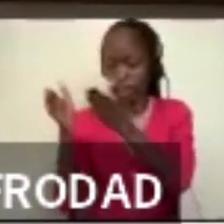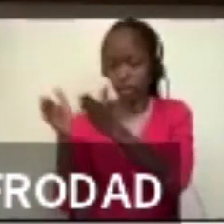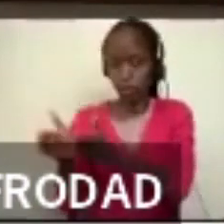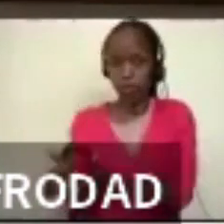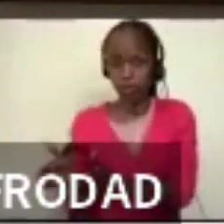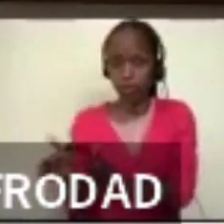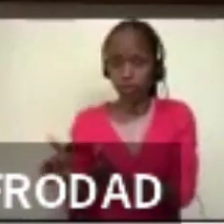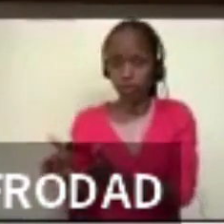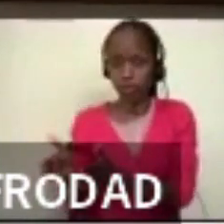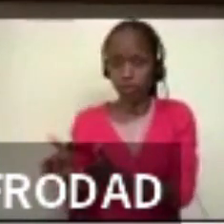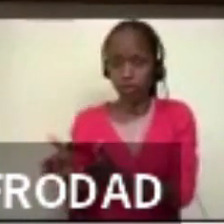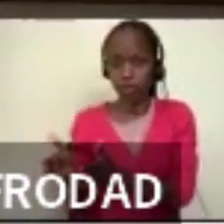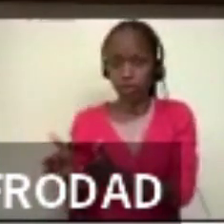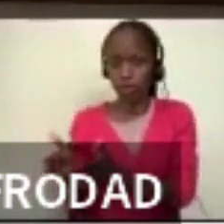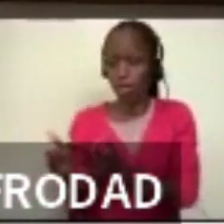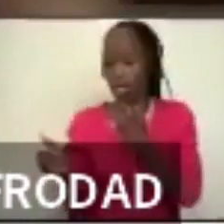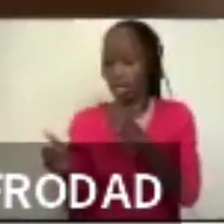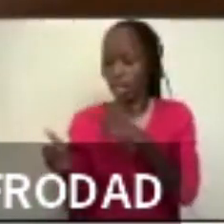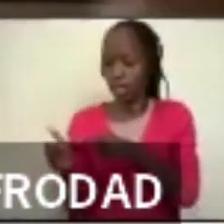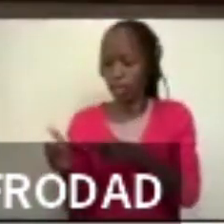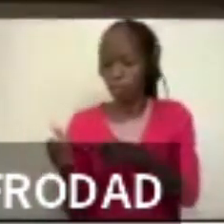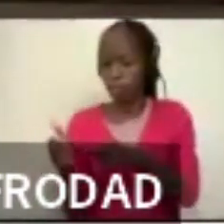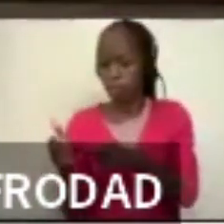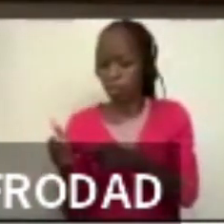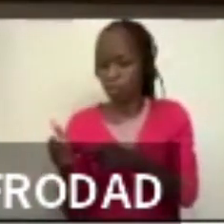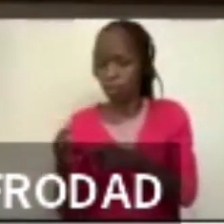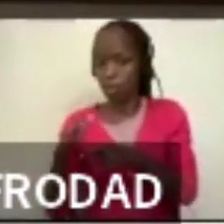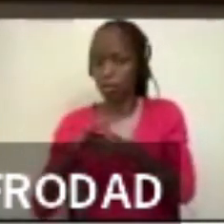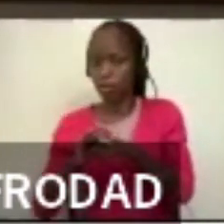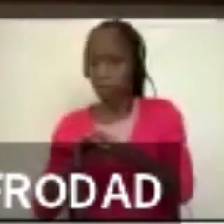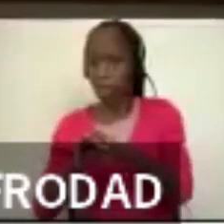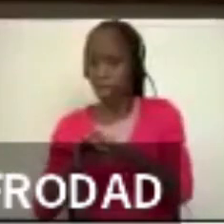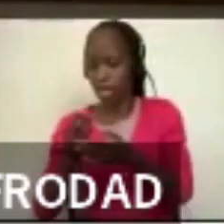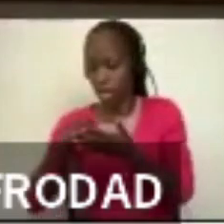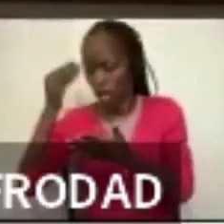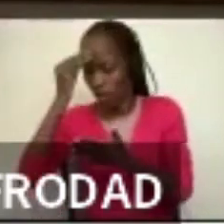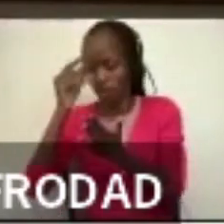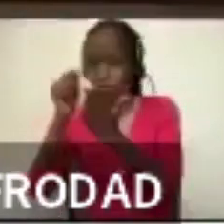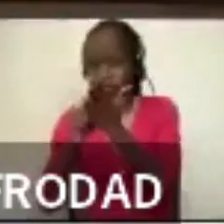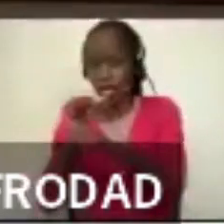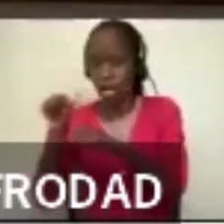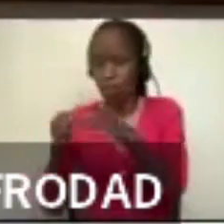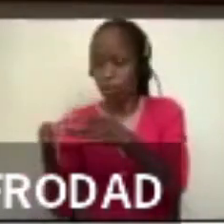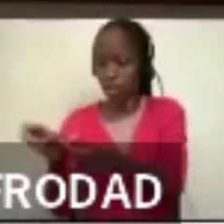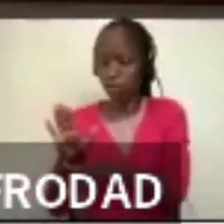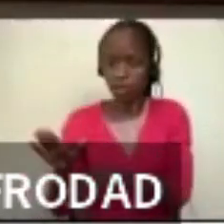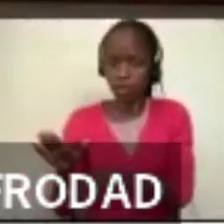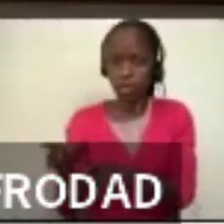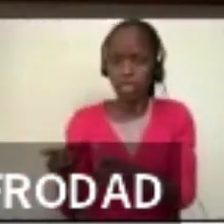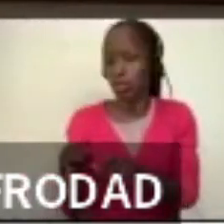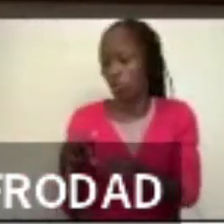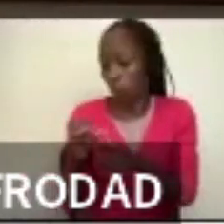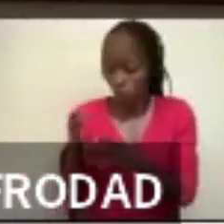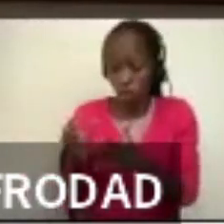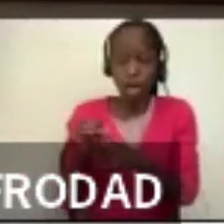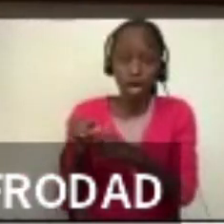votre société et contre vous, qu'est-ce que vous avez à dire? Et ce moment, non seulement il est crucial dans la rédaction de